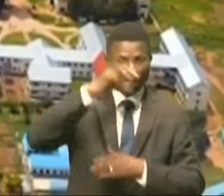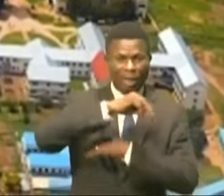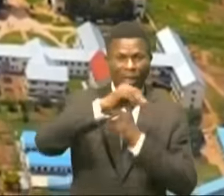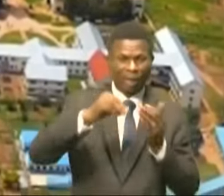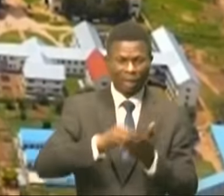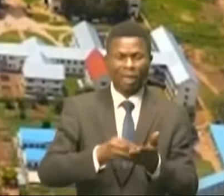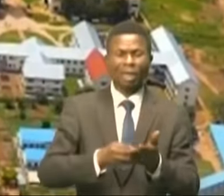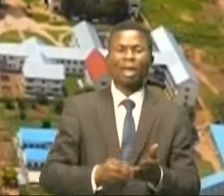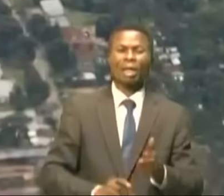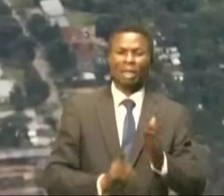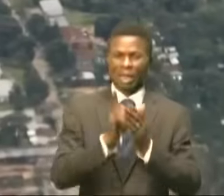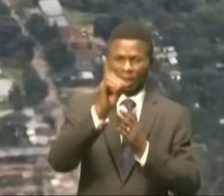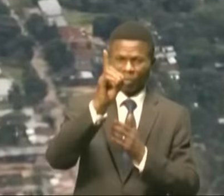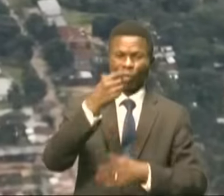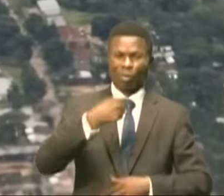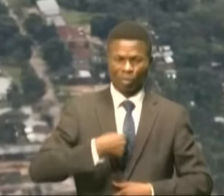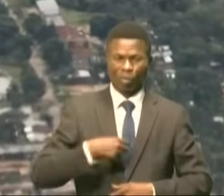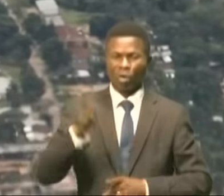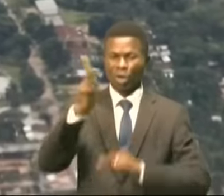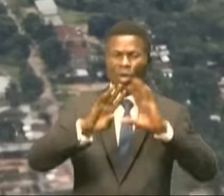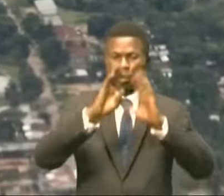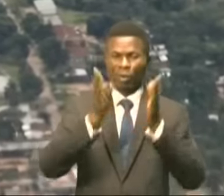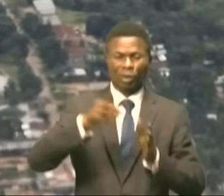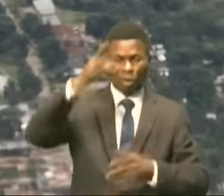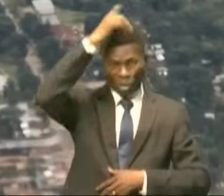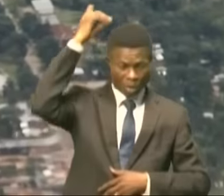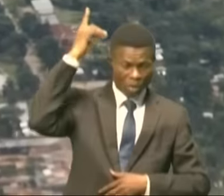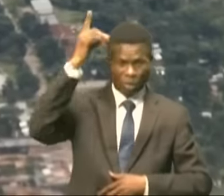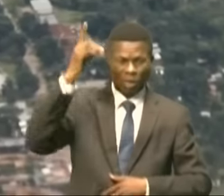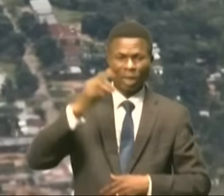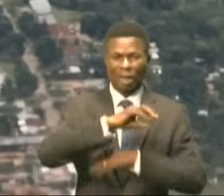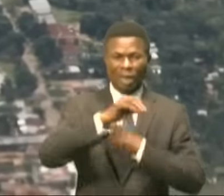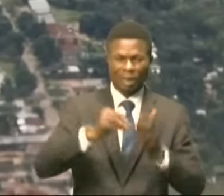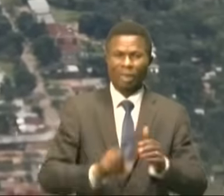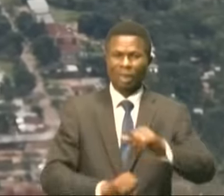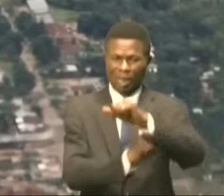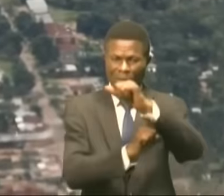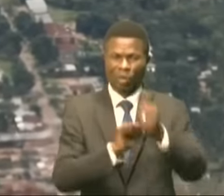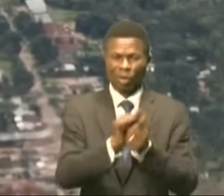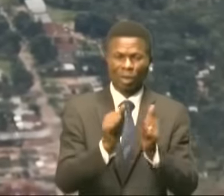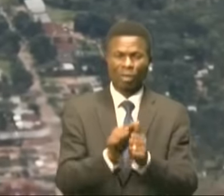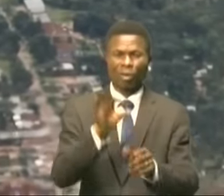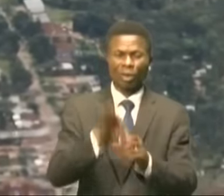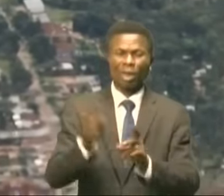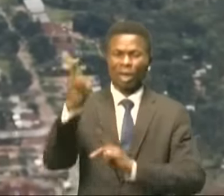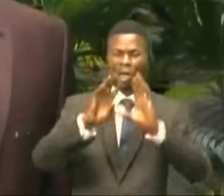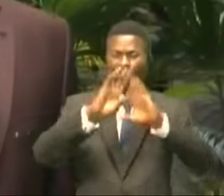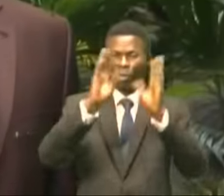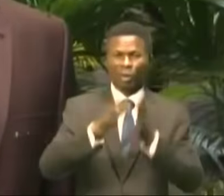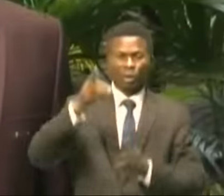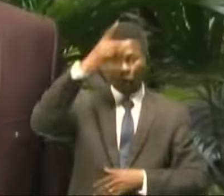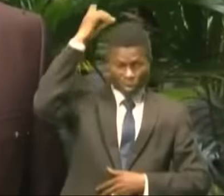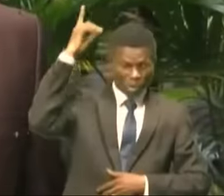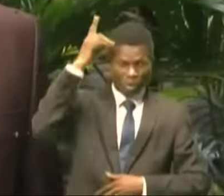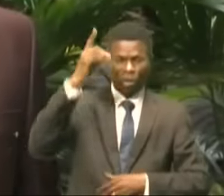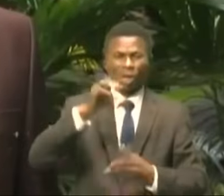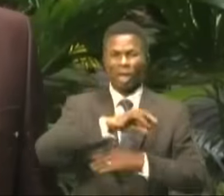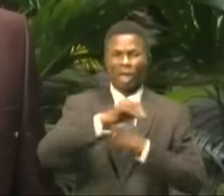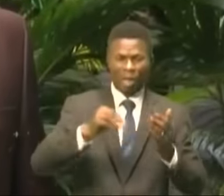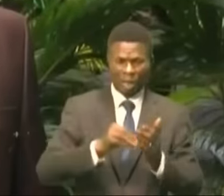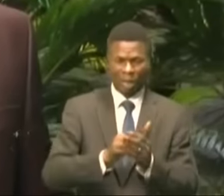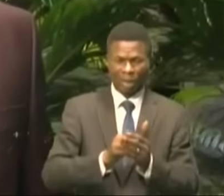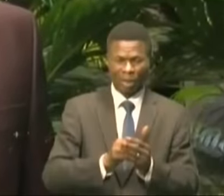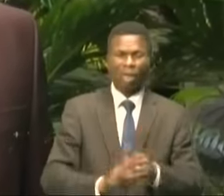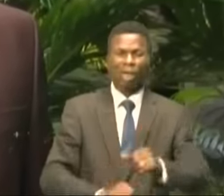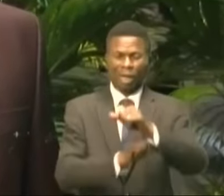élevé, parce que c'est la population du Kasaï central qui m'a accompagné dans le processus, c'est la population du Kasaï central qui a dit cette fois, c'est Joseph